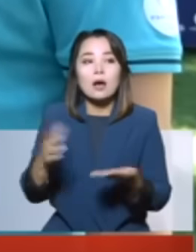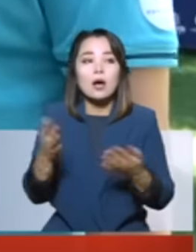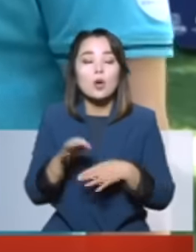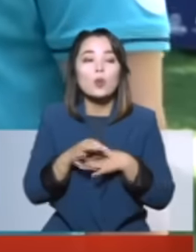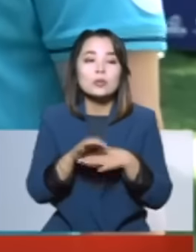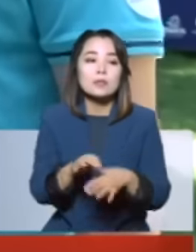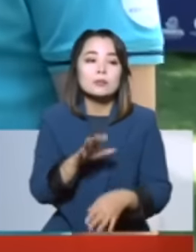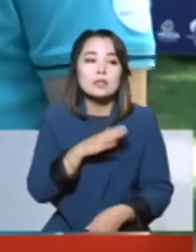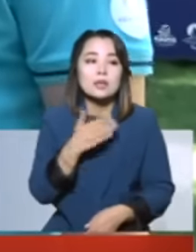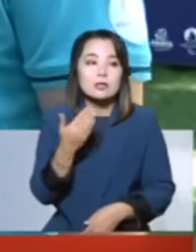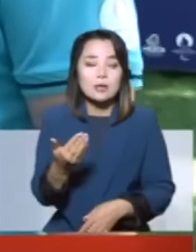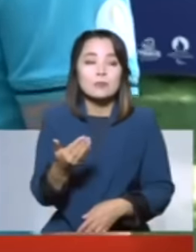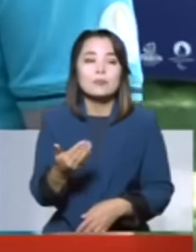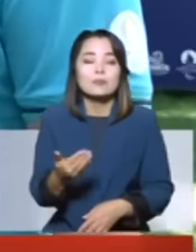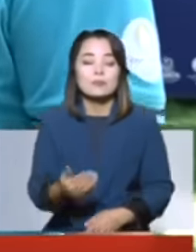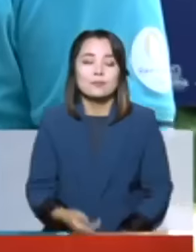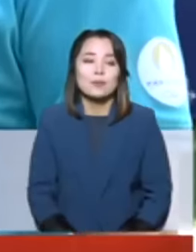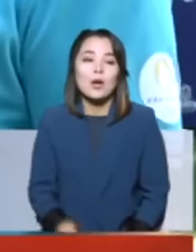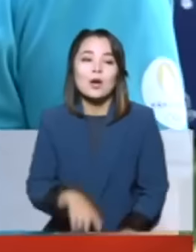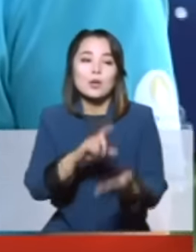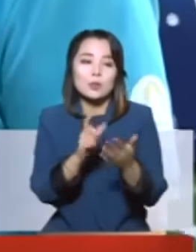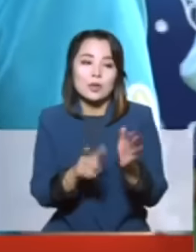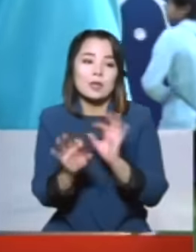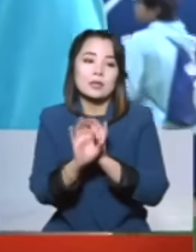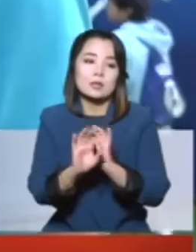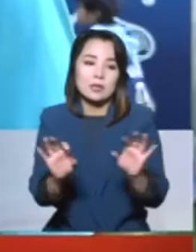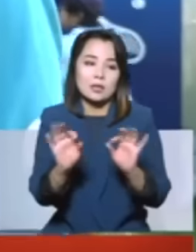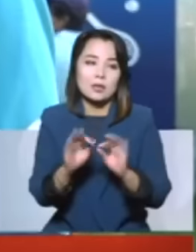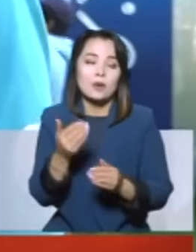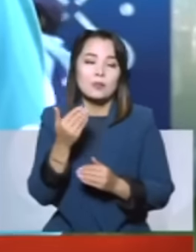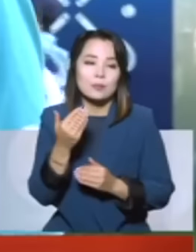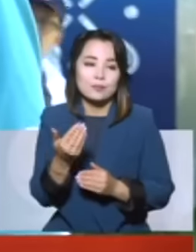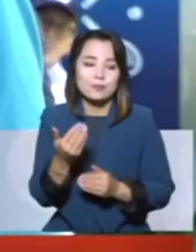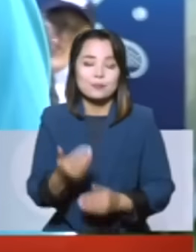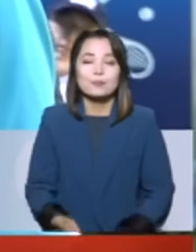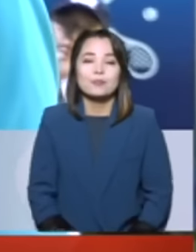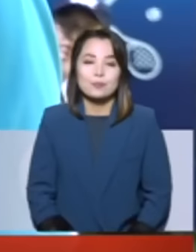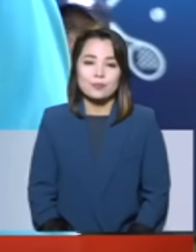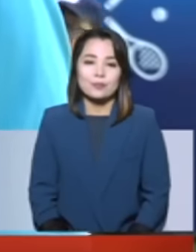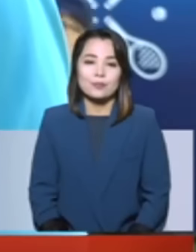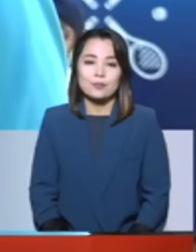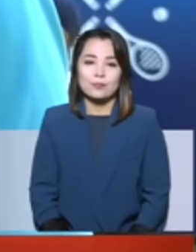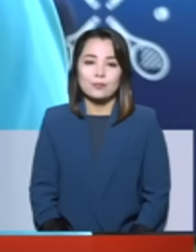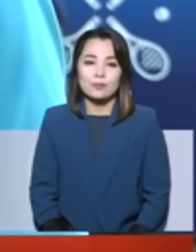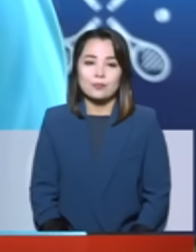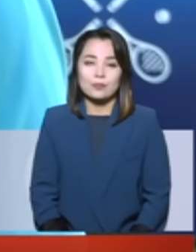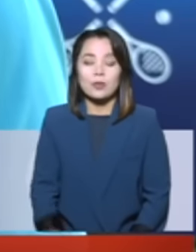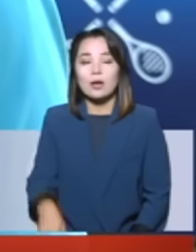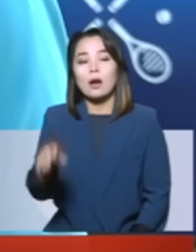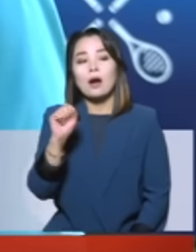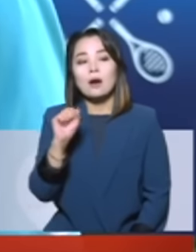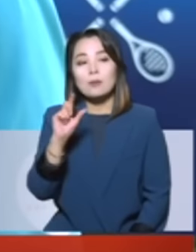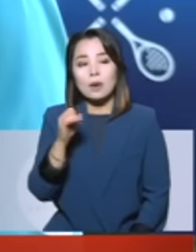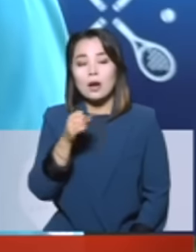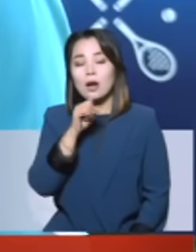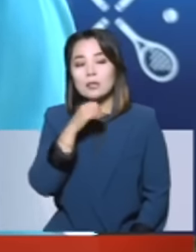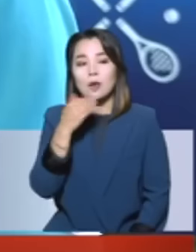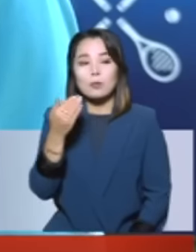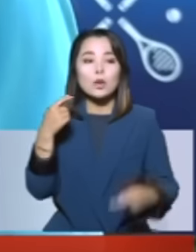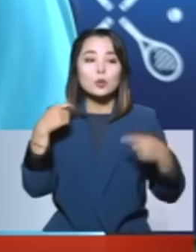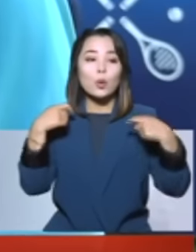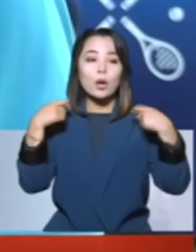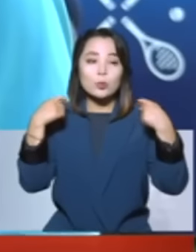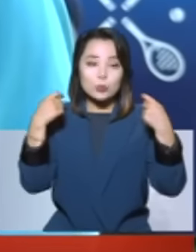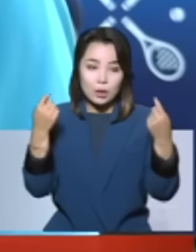өтіп жатыр? Әсемпаз болма әрнеге, өнерпаз болсаң арқалан, сен де бір кірпіш дүниеге кетігін тапта барғалан демекші Абай атамыз. Бүгін Абайдың туған